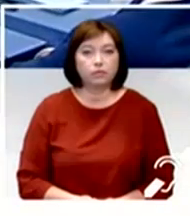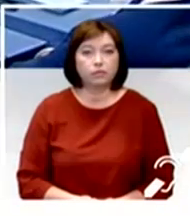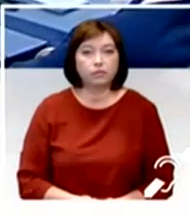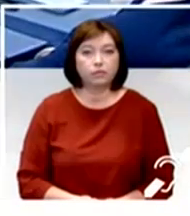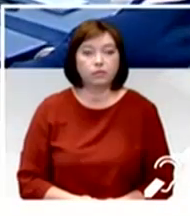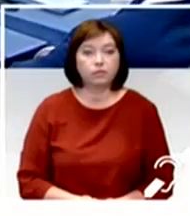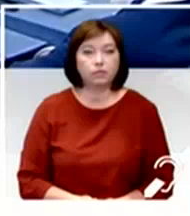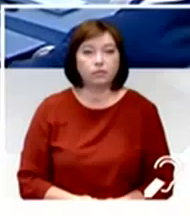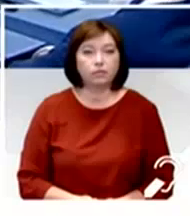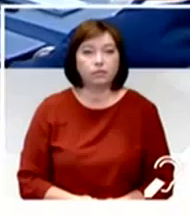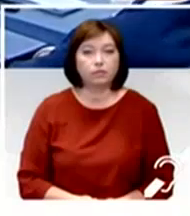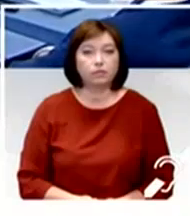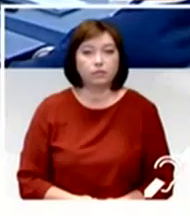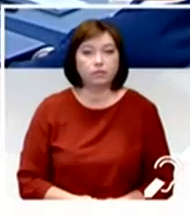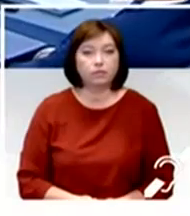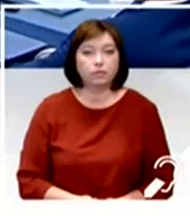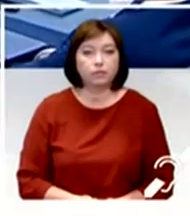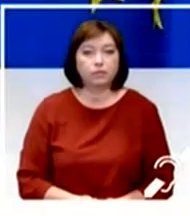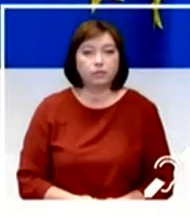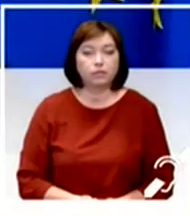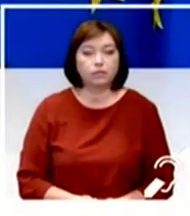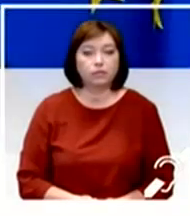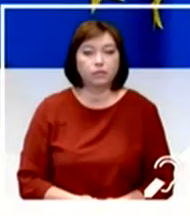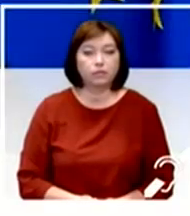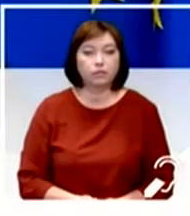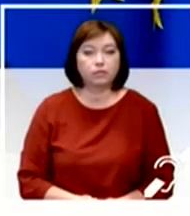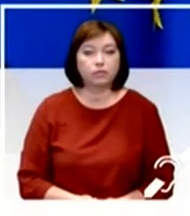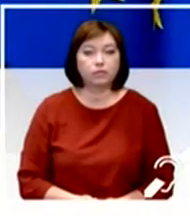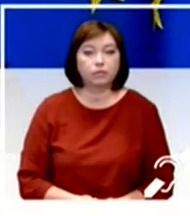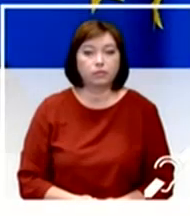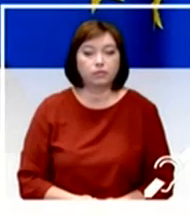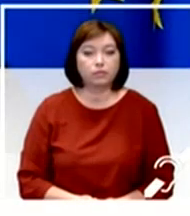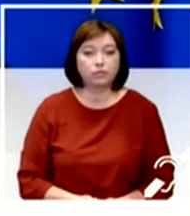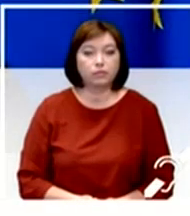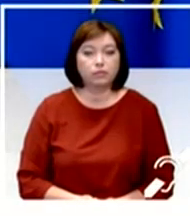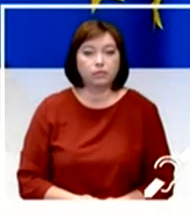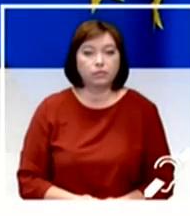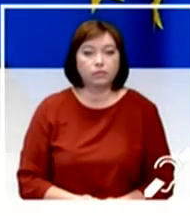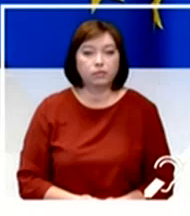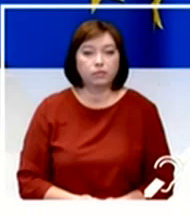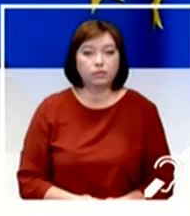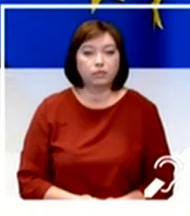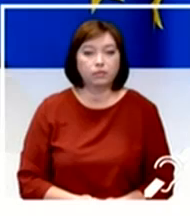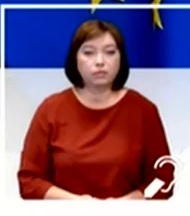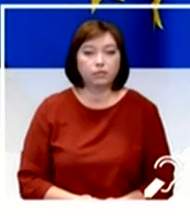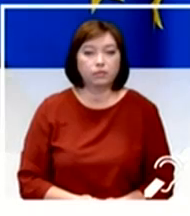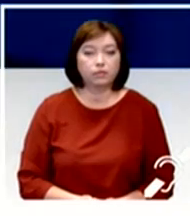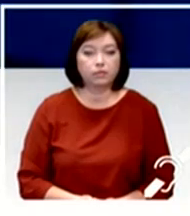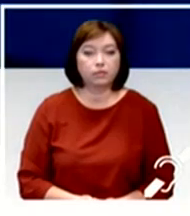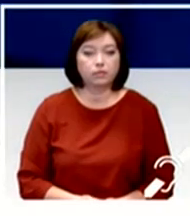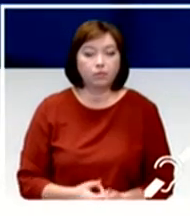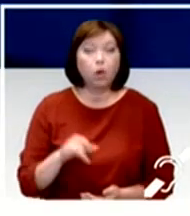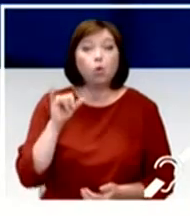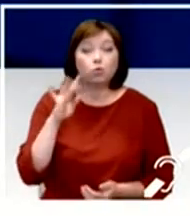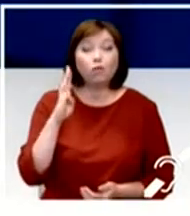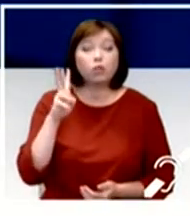it will help ensure that our future is a union of freedom, rights and values for all.